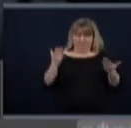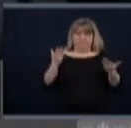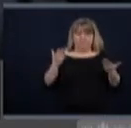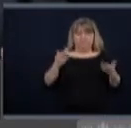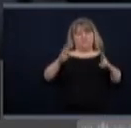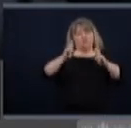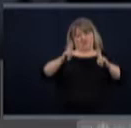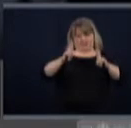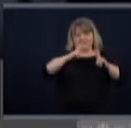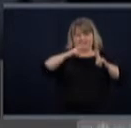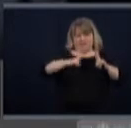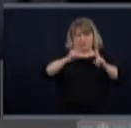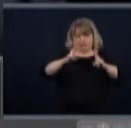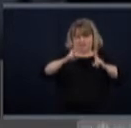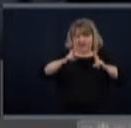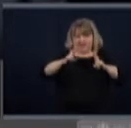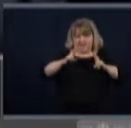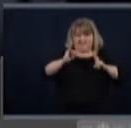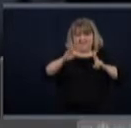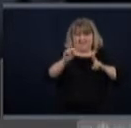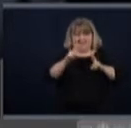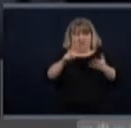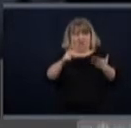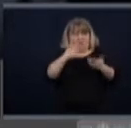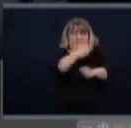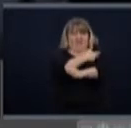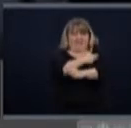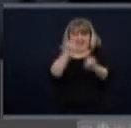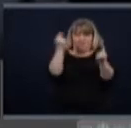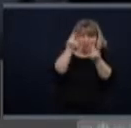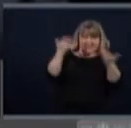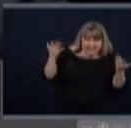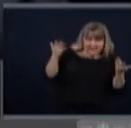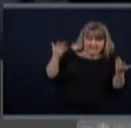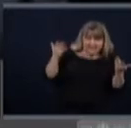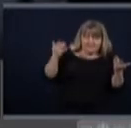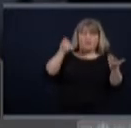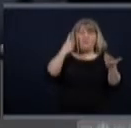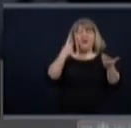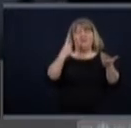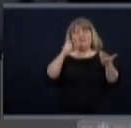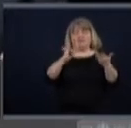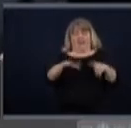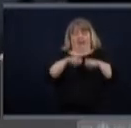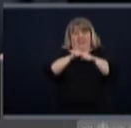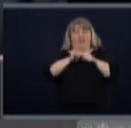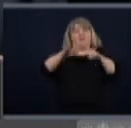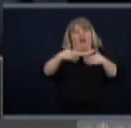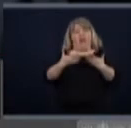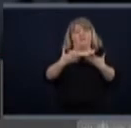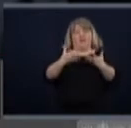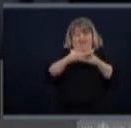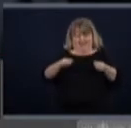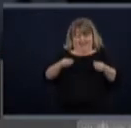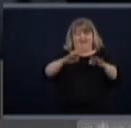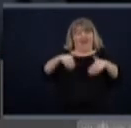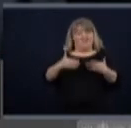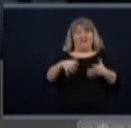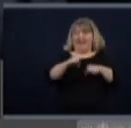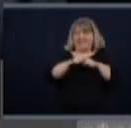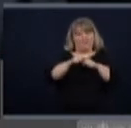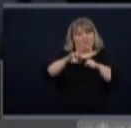ça pourrait même être difficile de penser, à un moment donné, avoir un vaccin. Donc, c'est ce qu'on souhaite. Par contre, ce n'est pas prouvé. Donc, on ne doit